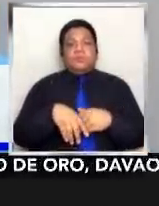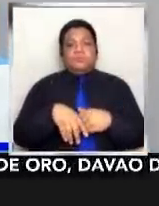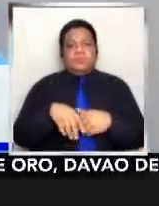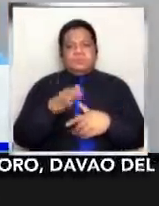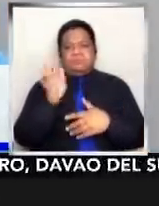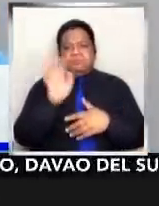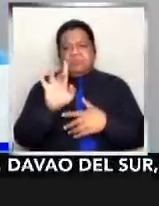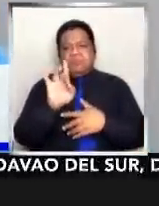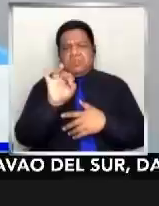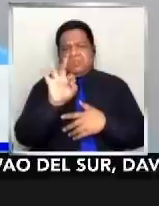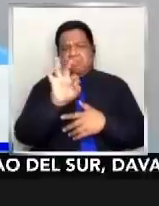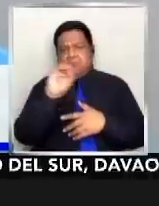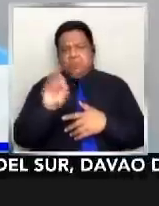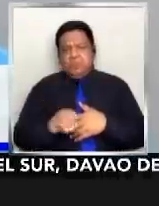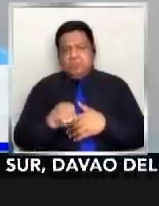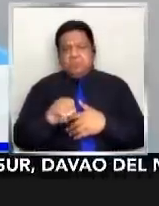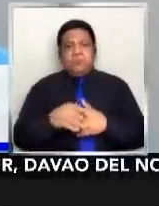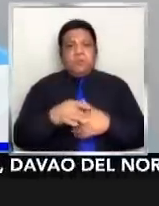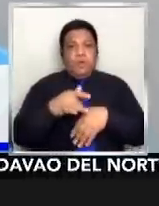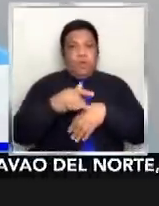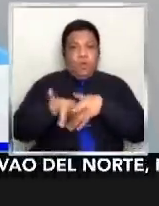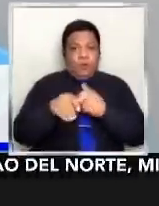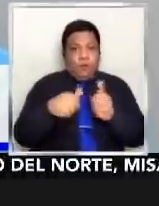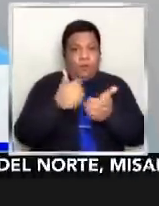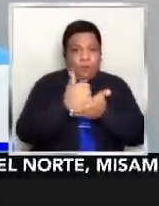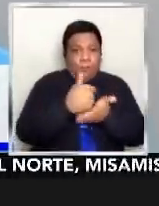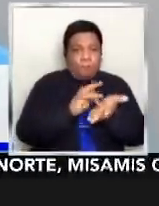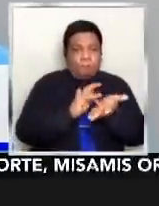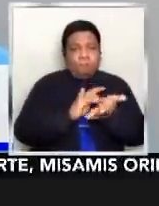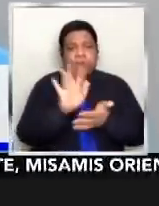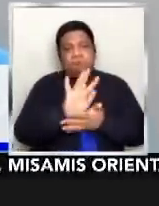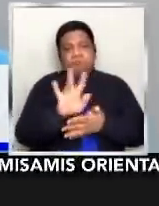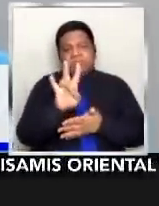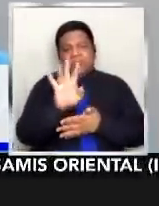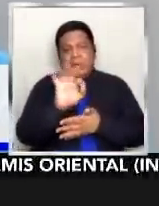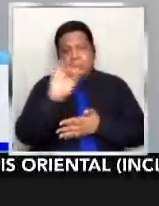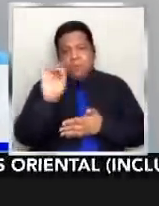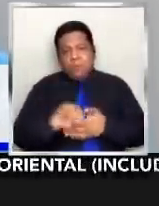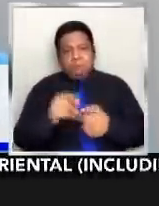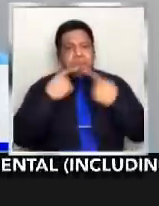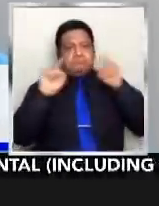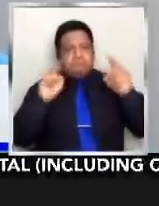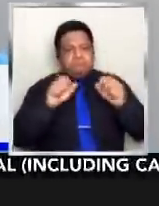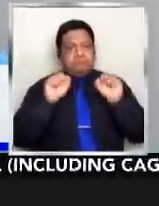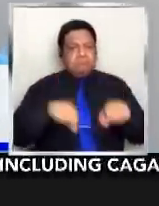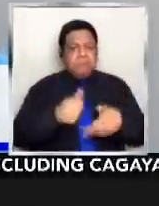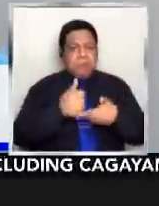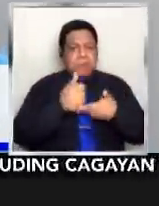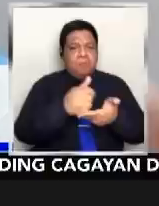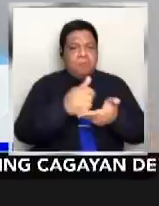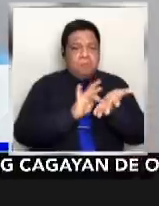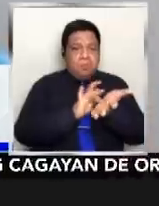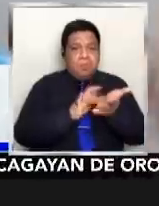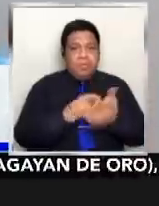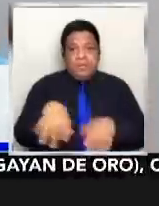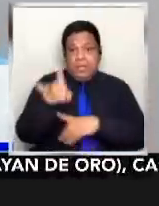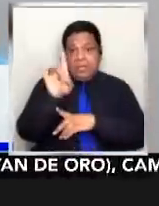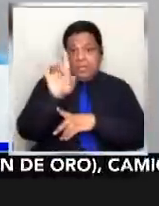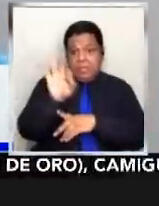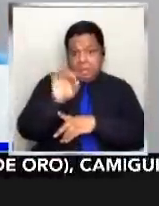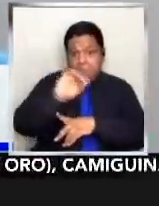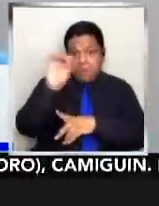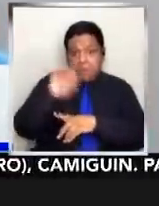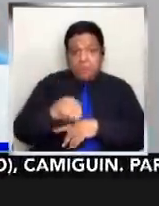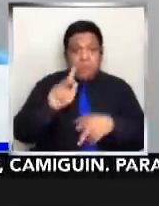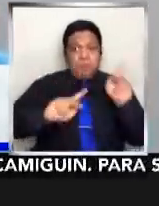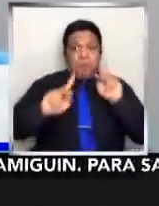early treatment is 79%. Ibig sabihin, yung 89% na yan, mataas yun. Pag nag-take ang mga tao niyan, hindi na